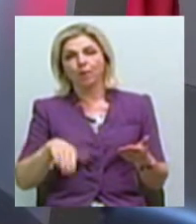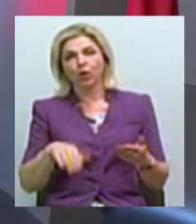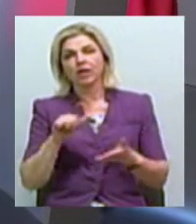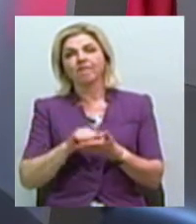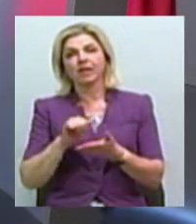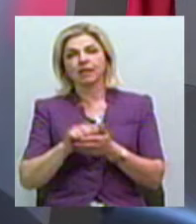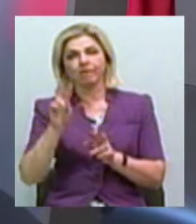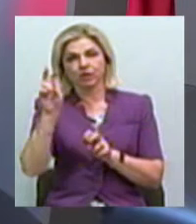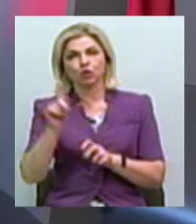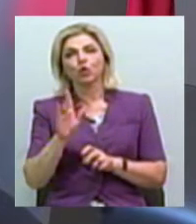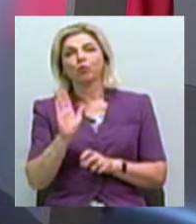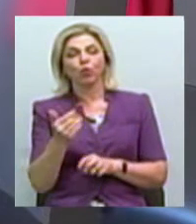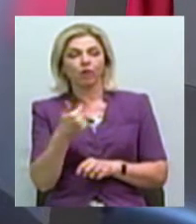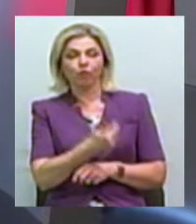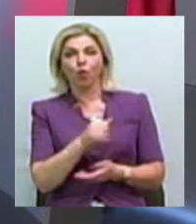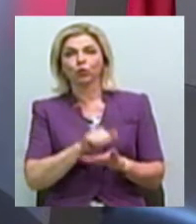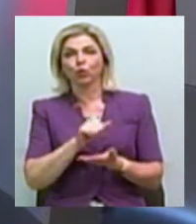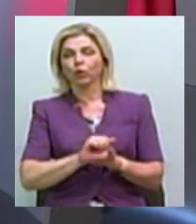видавництво, яке його надрукує. Ні.